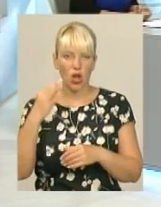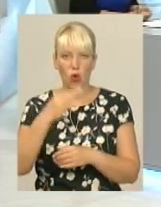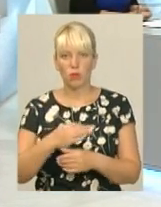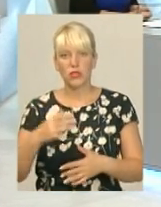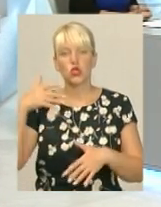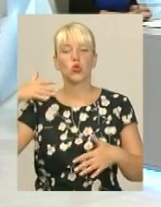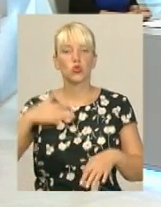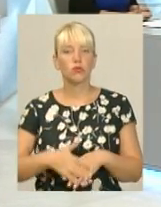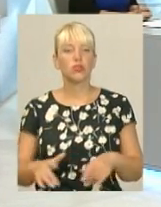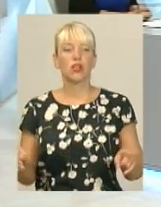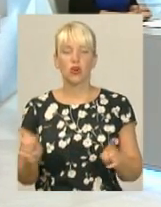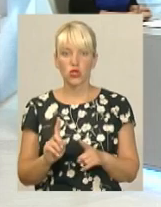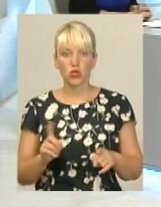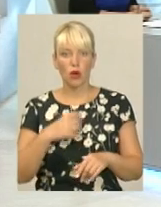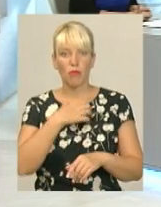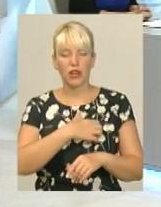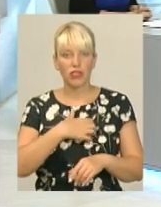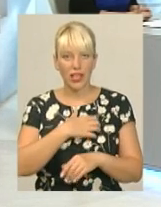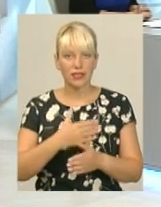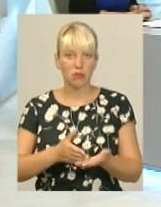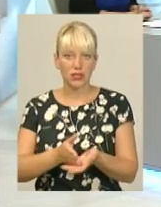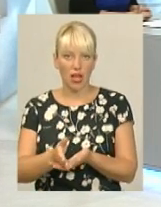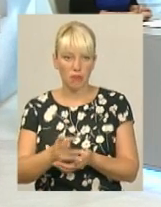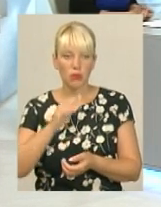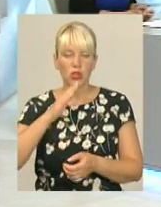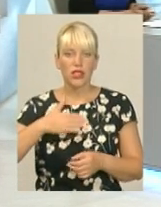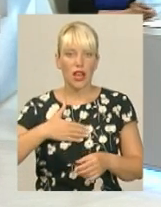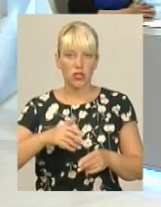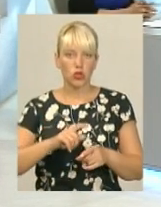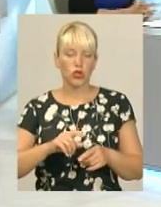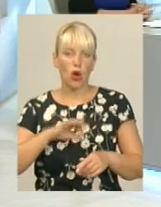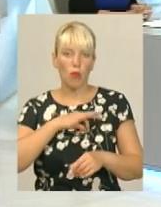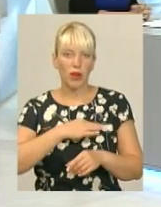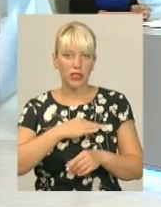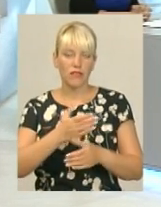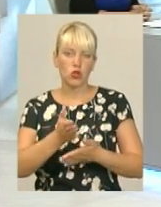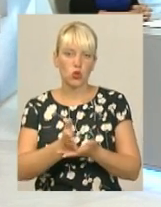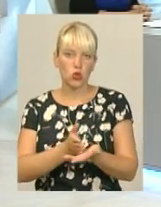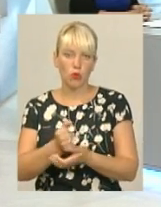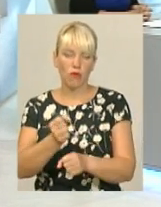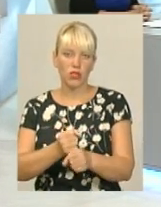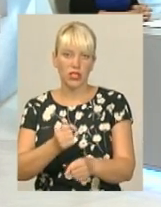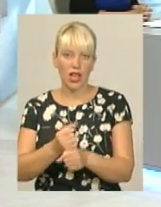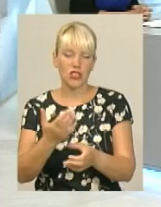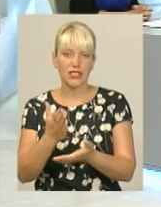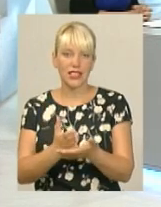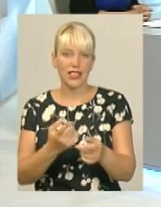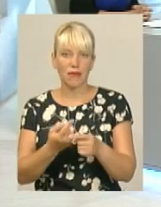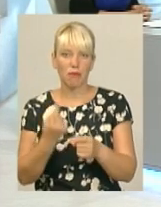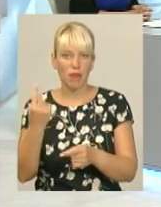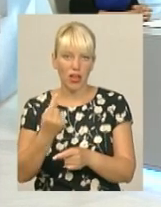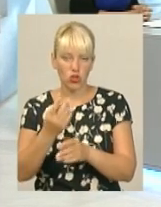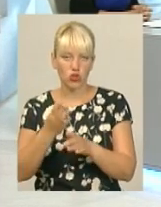Зрозуміло, що пріоритетними напрямками нашої оперативно-службової діяльності є, в першу чергу, це